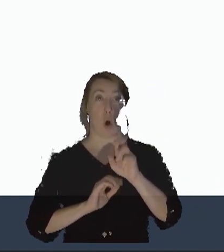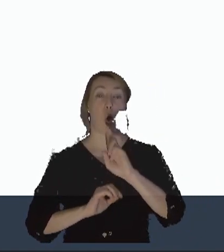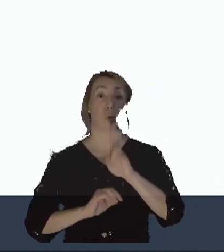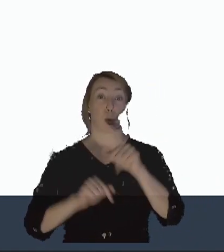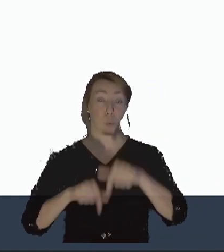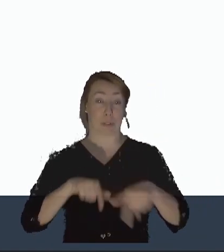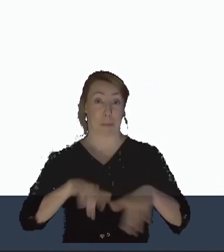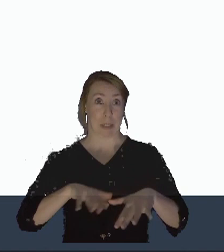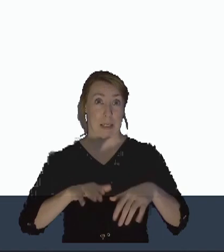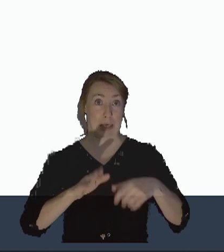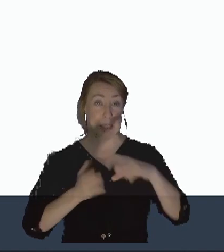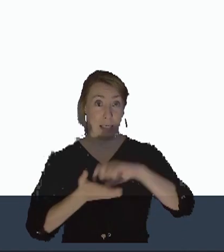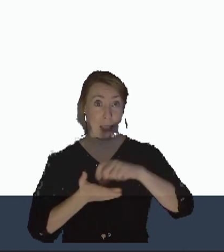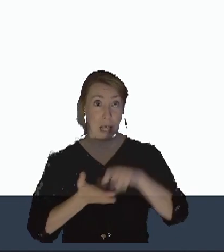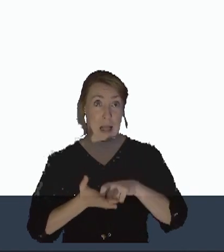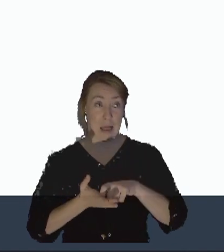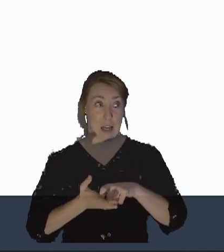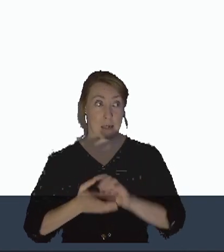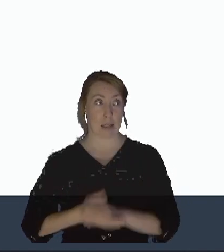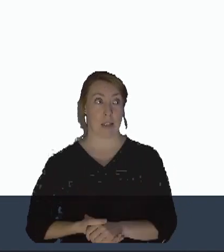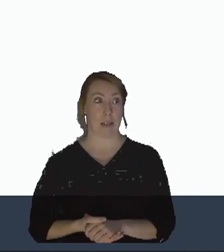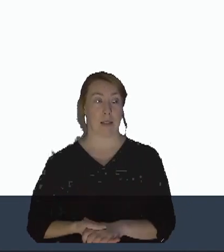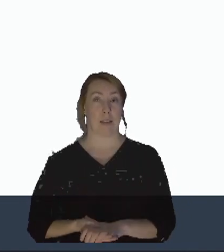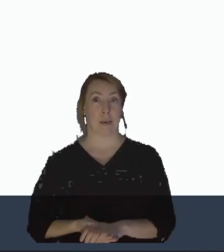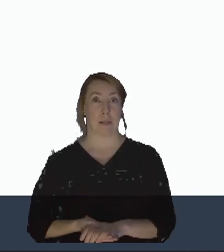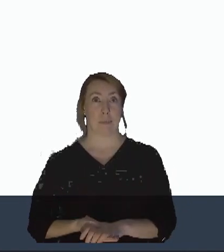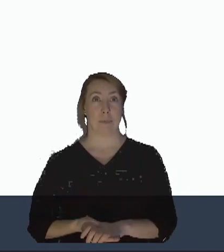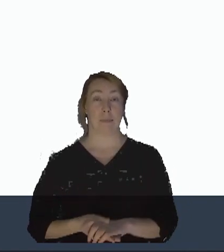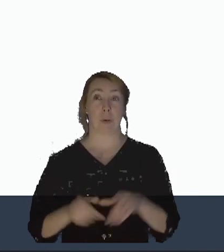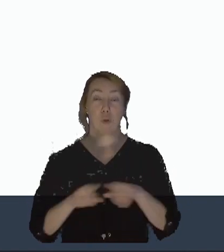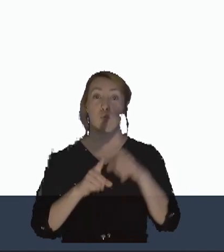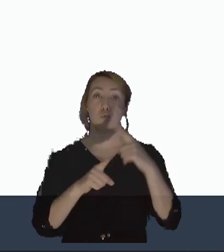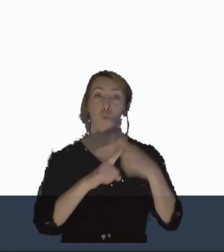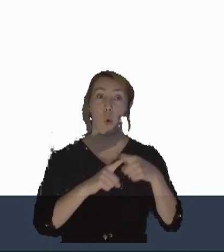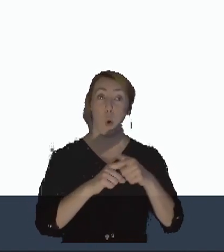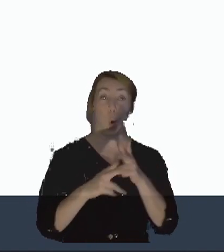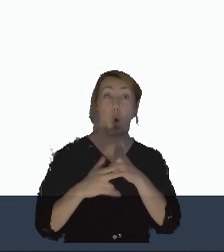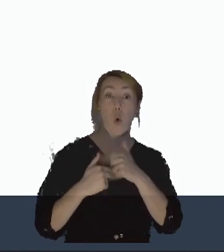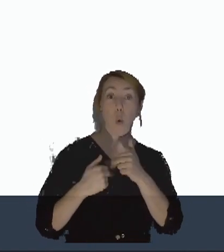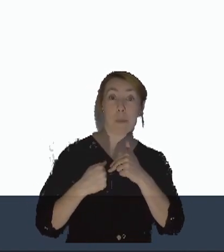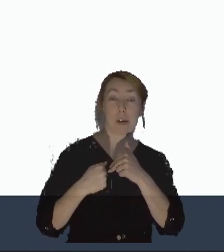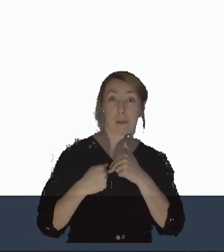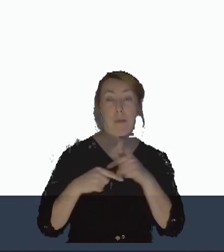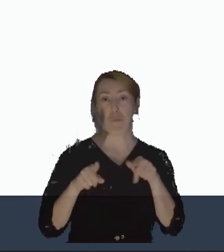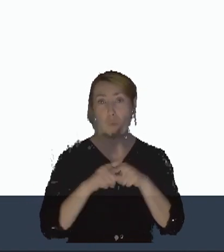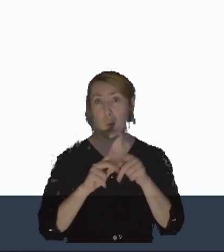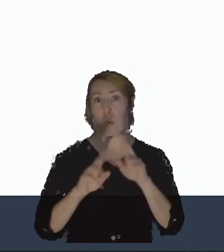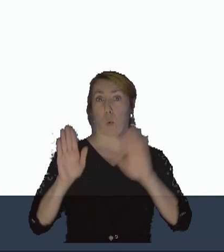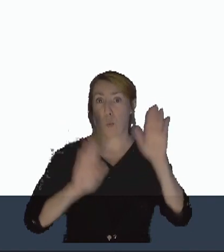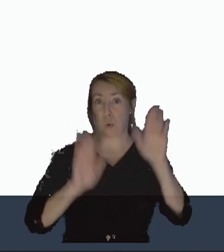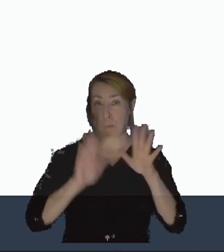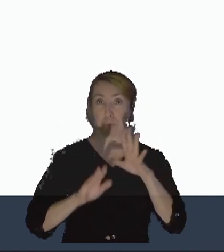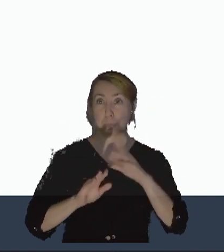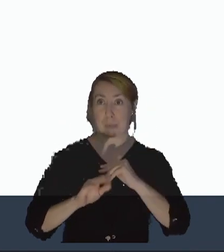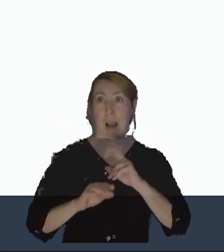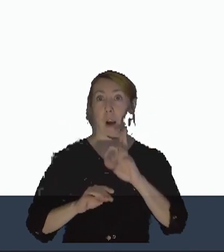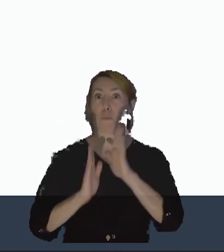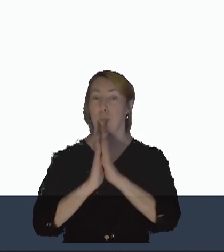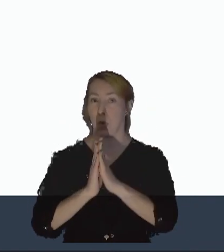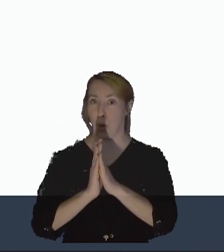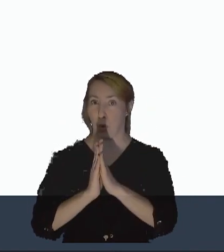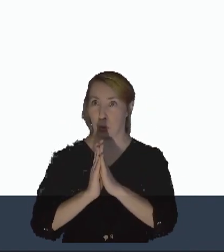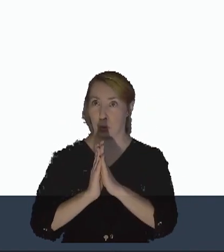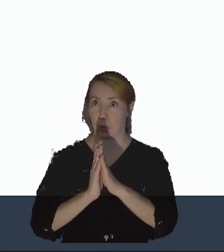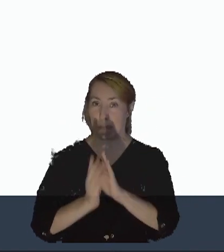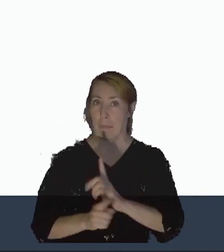na sali. Oczywiście, że członkini i członkowie jury także mogą głosować, ale bądźcie wyrozumiali,